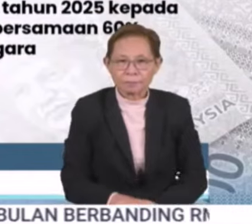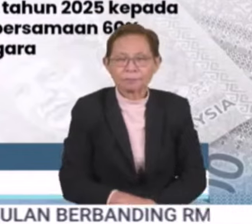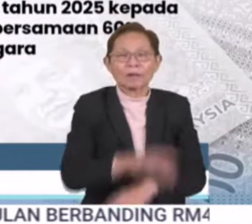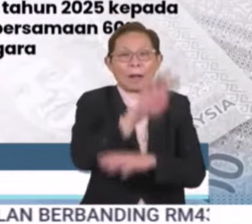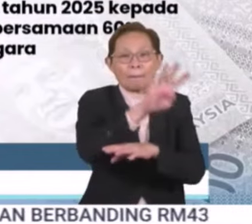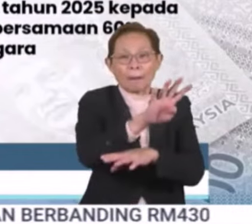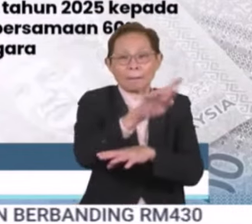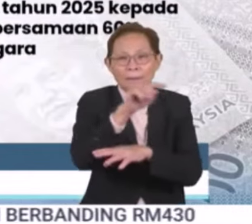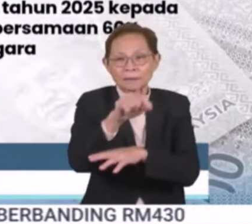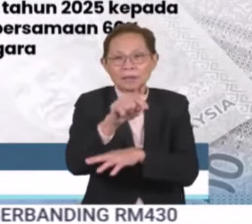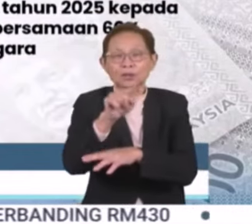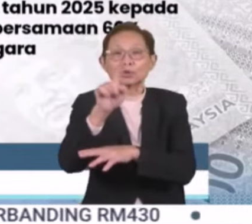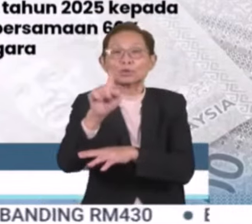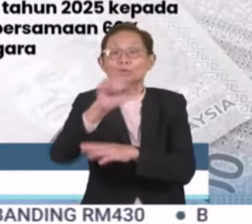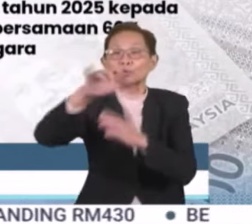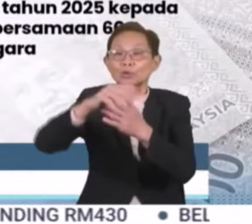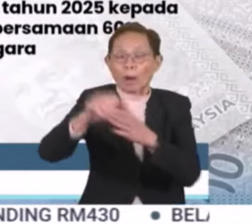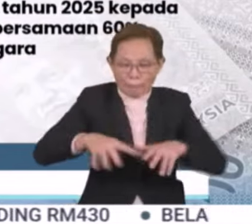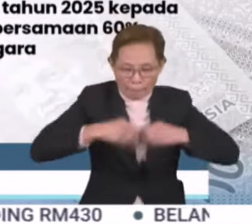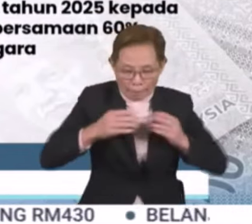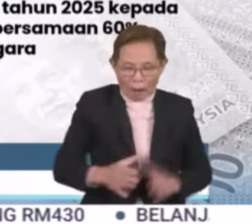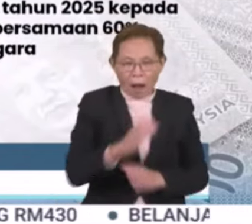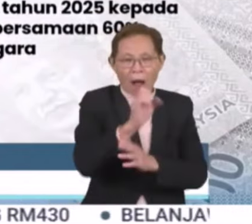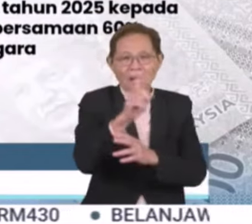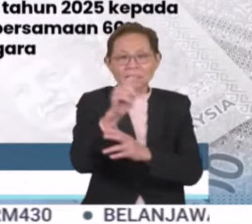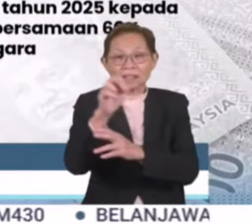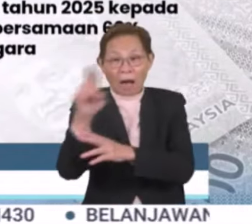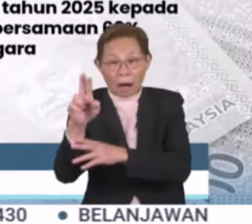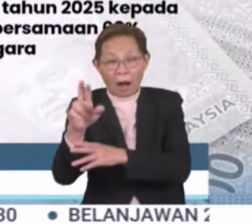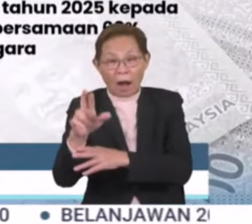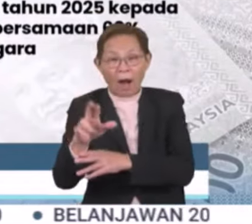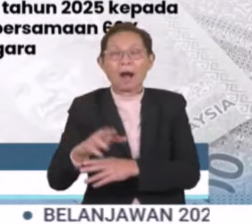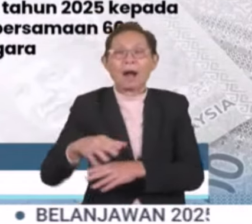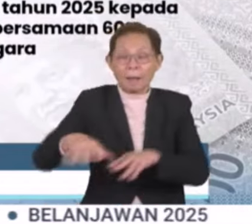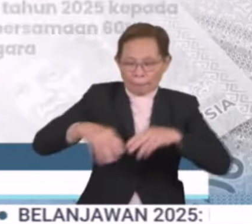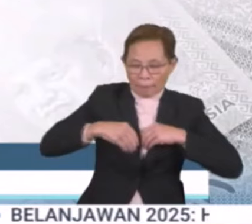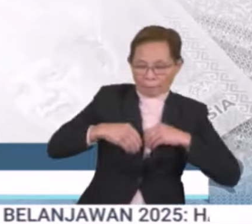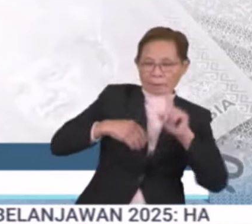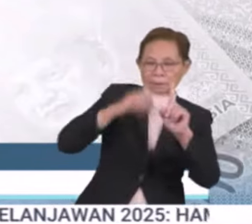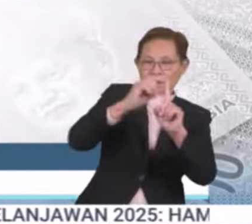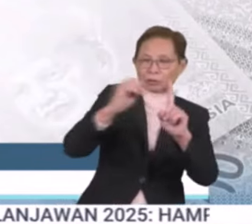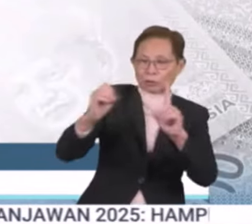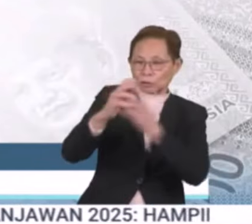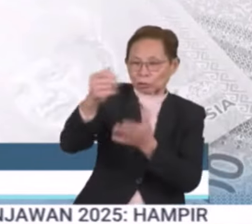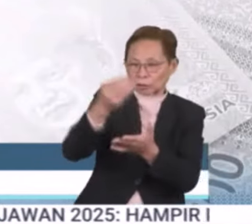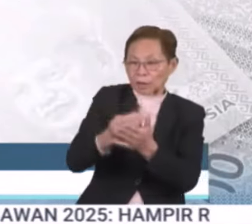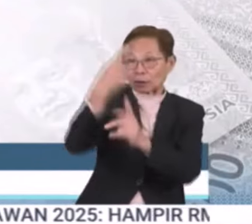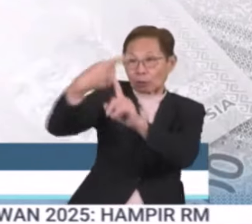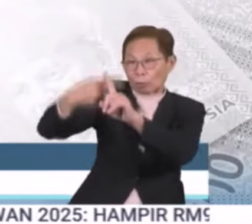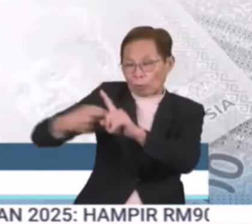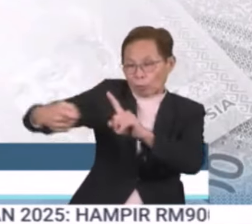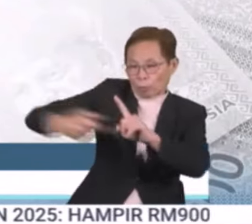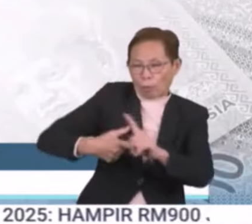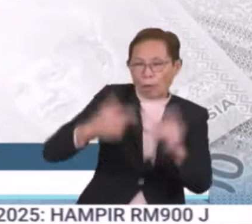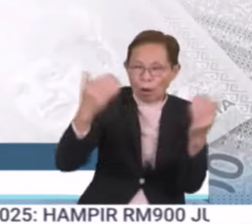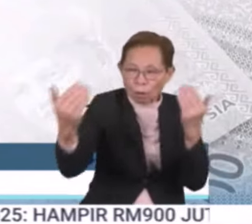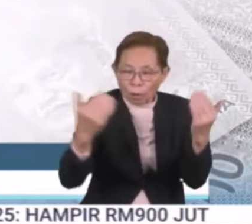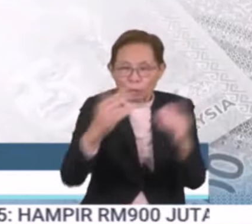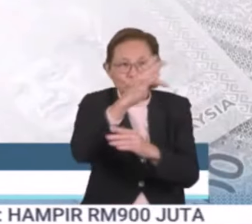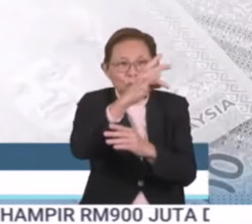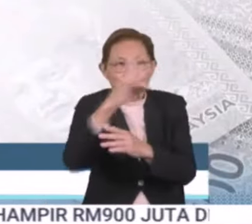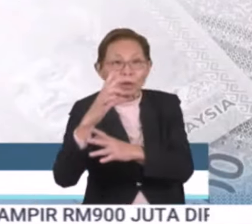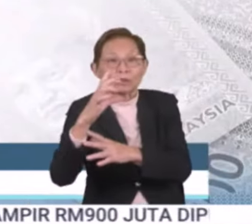4.1 juta penerima STR akan menerima SARA sebanyak RM100 sebulan ketimbang 700,000